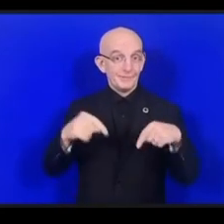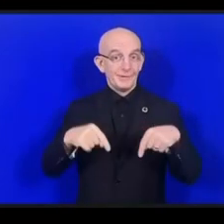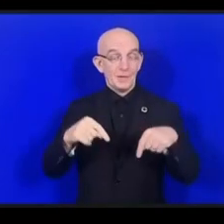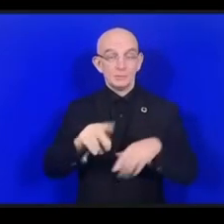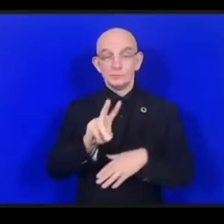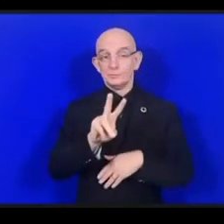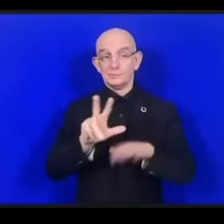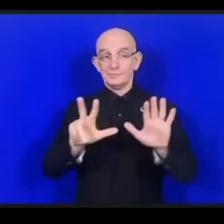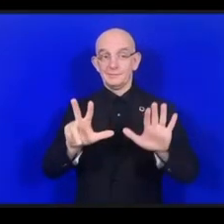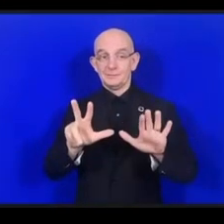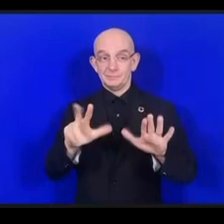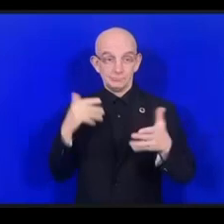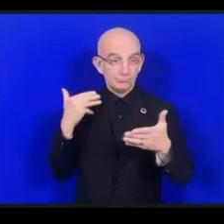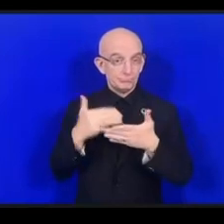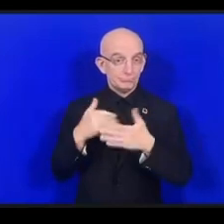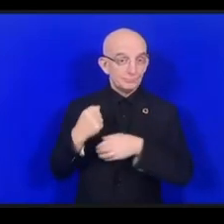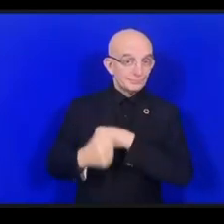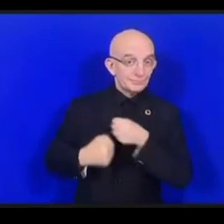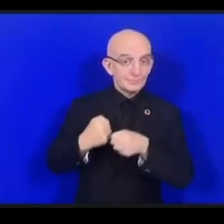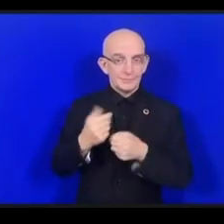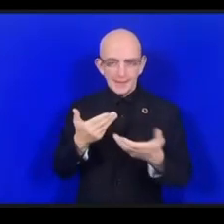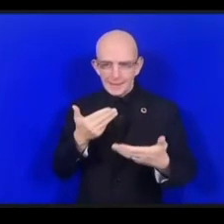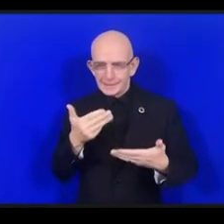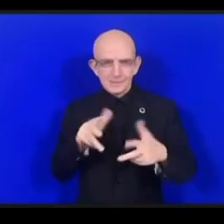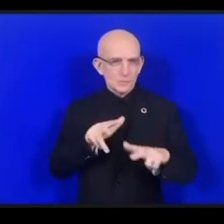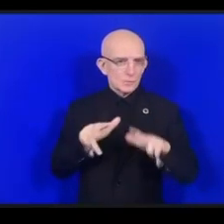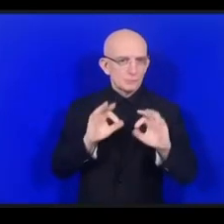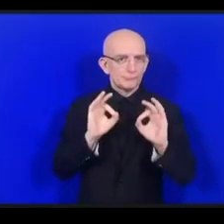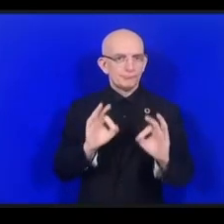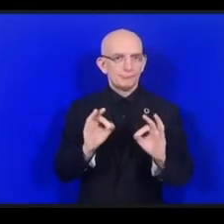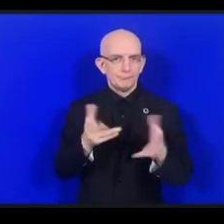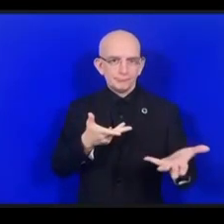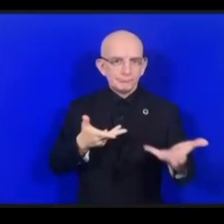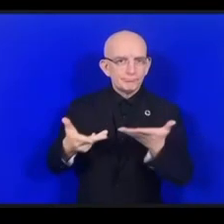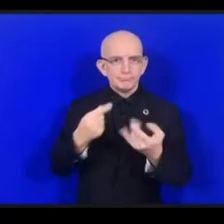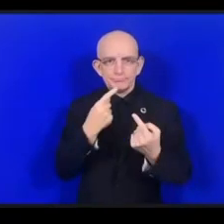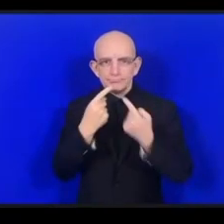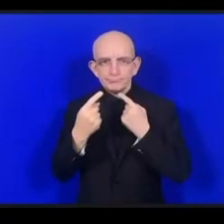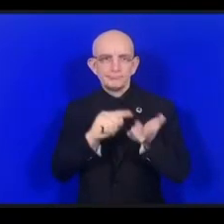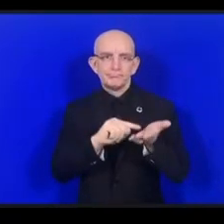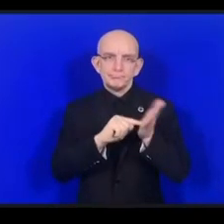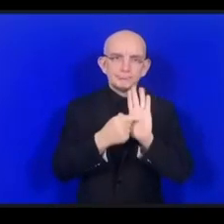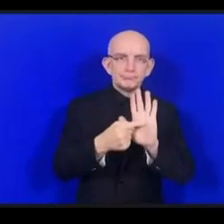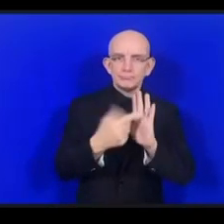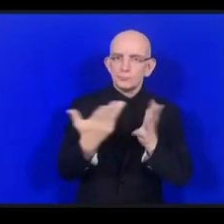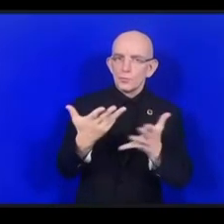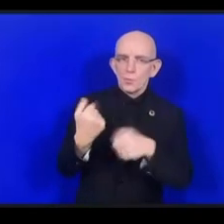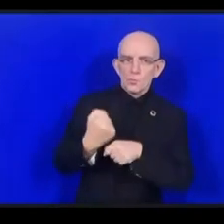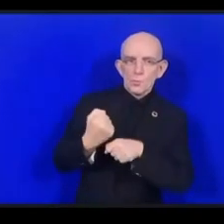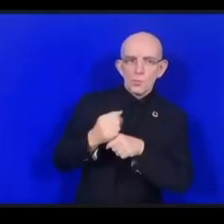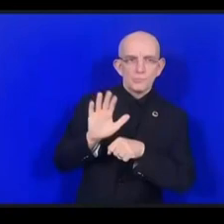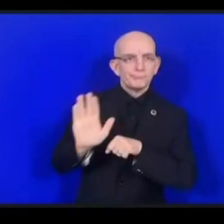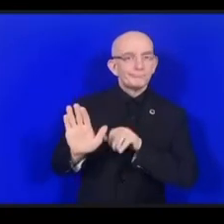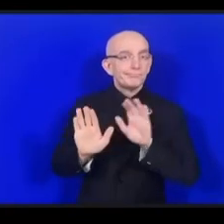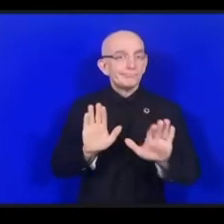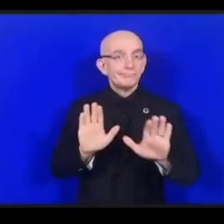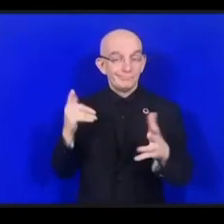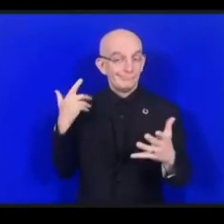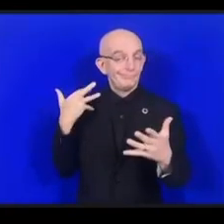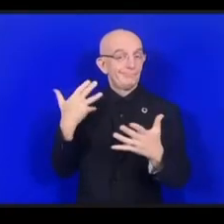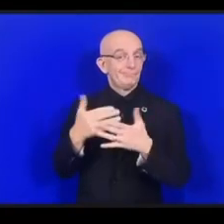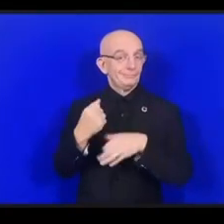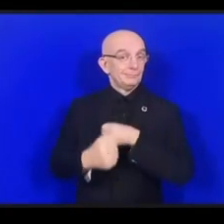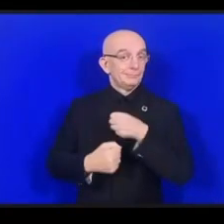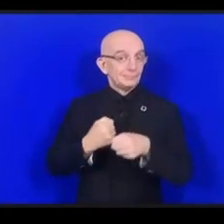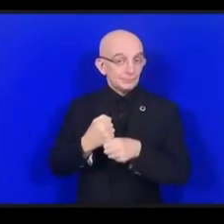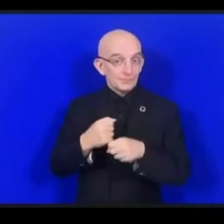都要跟我们分享他们做哪些工作。今年我们的方法稍微有一点不同， Utah 一会儿呢给大家介绍一